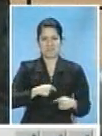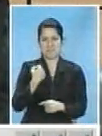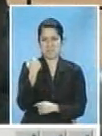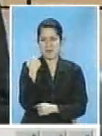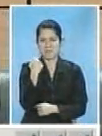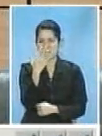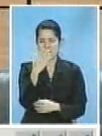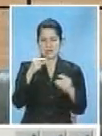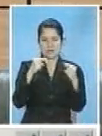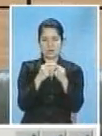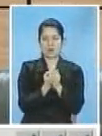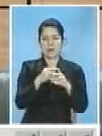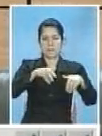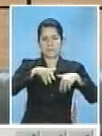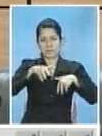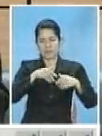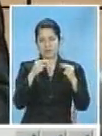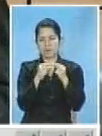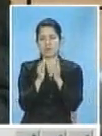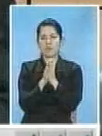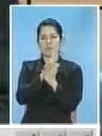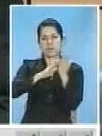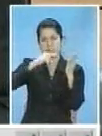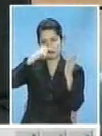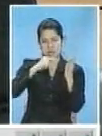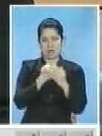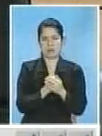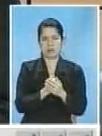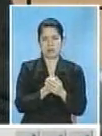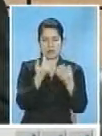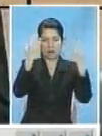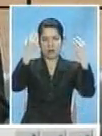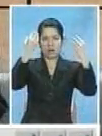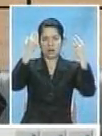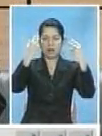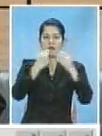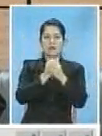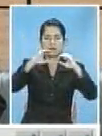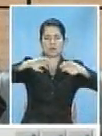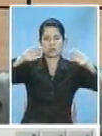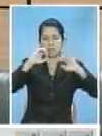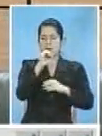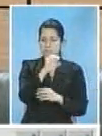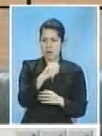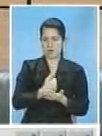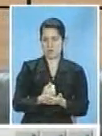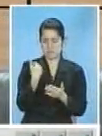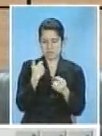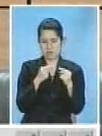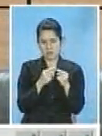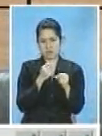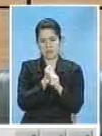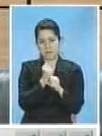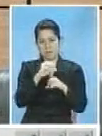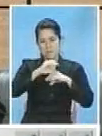ผมก็อยากจะสอบถามครับว่าที่รัฐบาลออกมาพูดว่าจะทำนู่นทำนี่มันไม่เหลือแล้วครับสายตาชาวต่างประเทศในเรื่องของการล